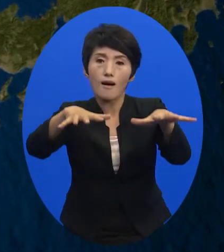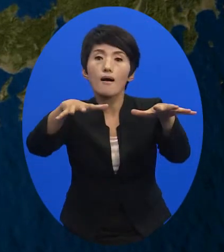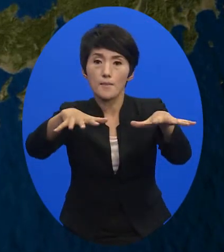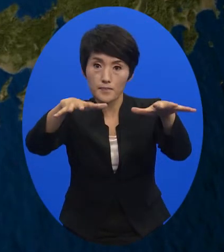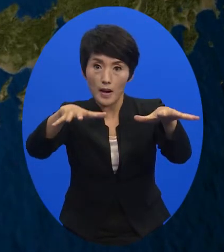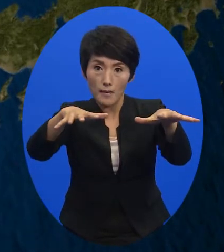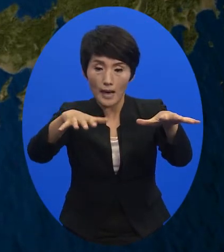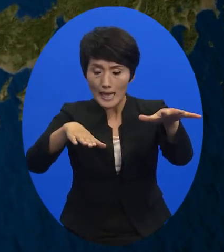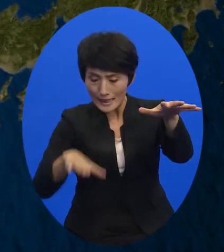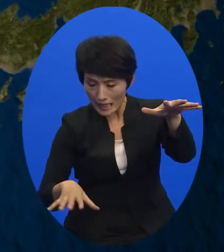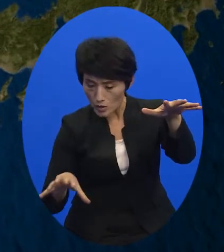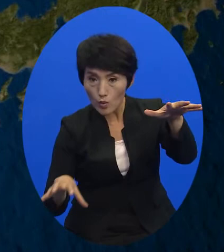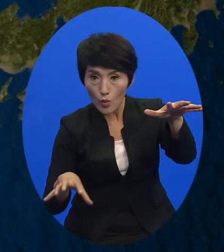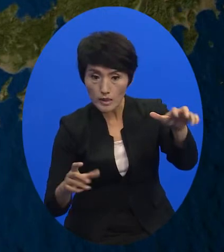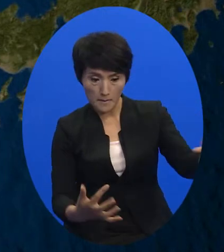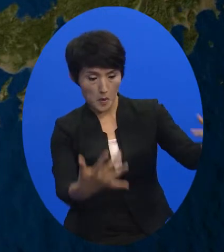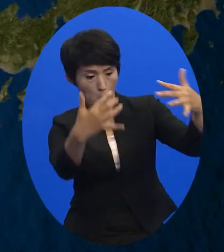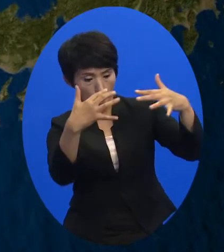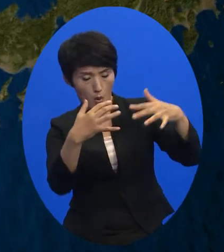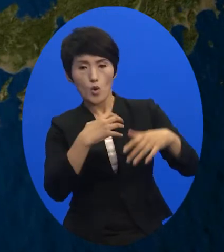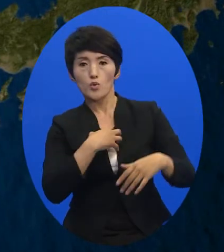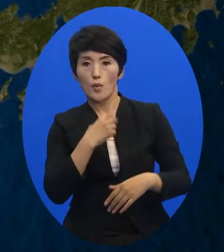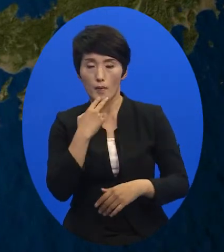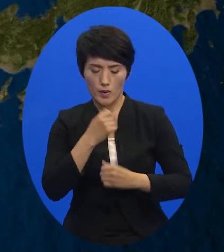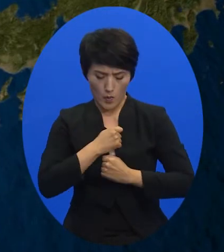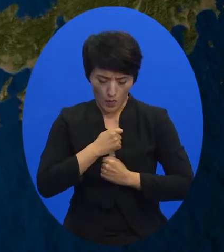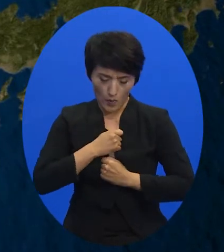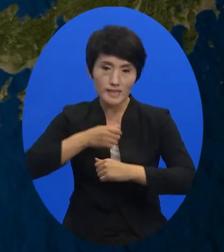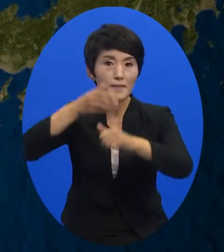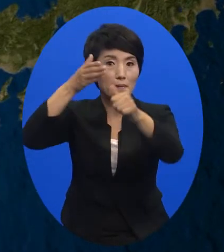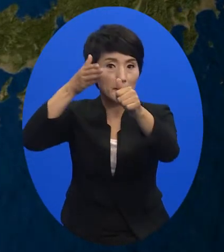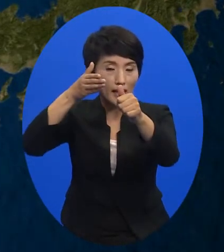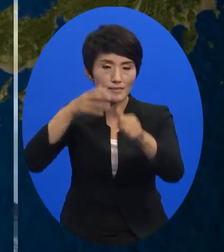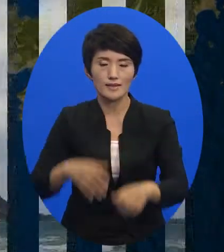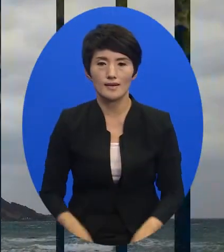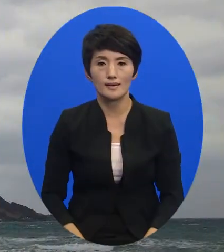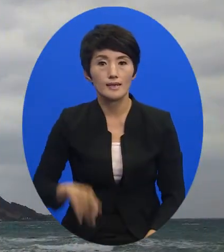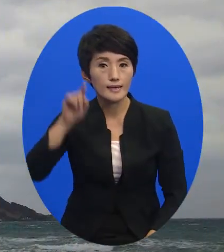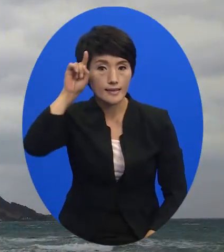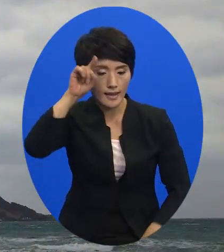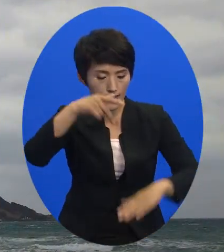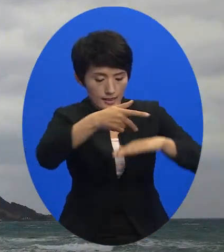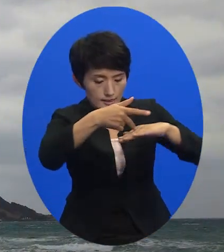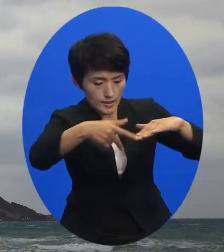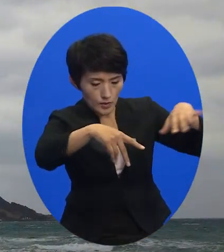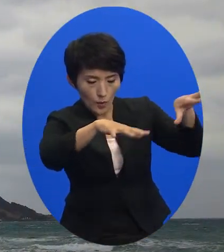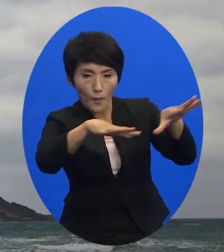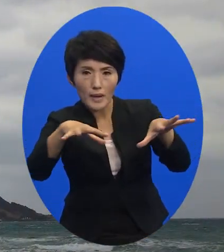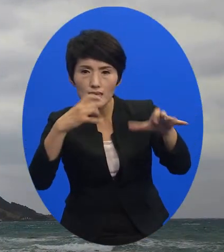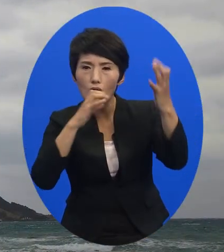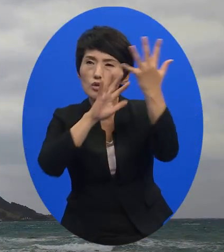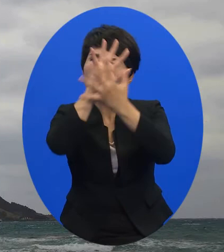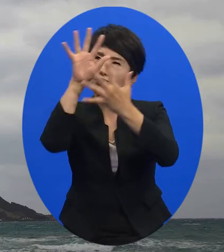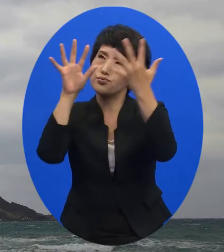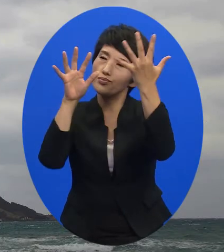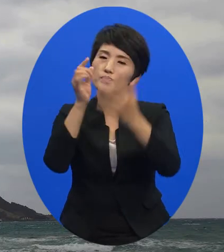기간입니다. 저지대에서는 만조시 피해가 없도록 유의하시기 바랍니다. 내일 진도 해상은 구름 조금 낀